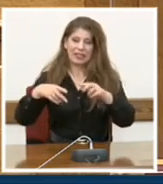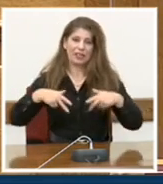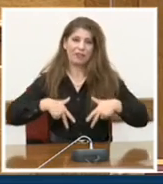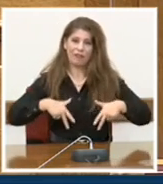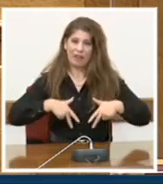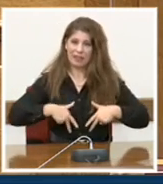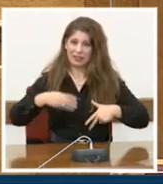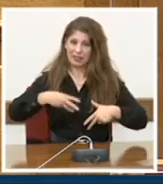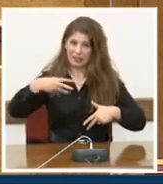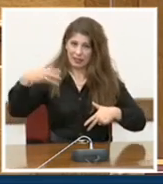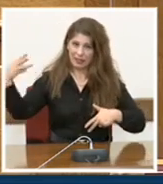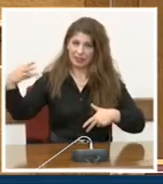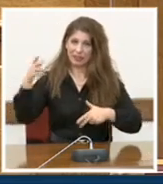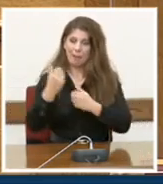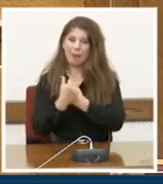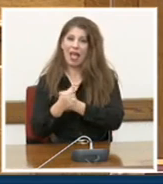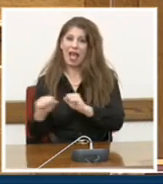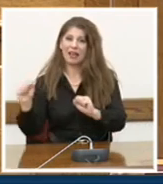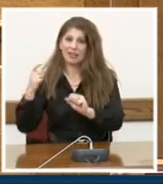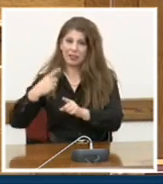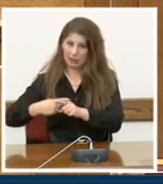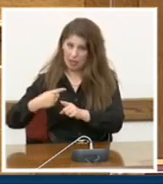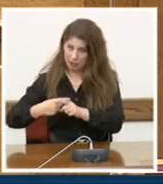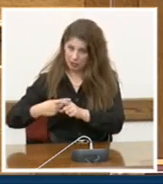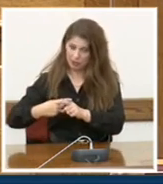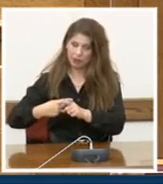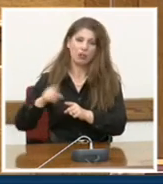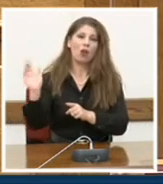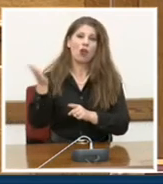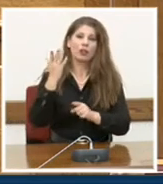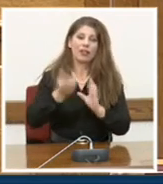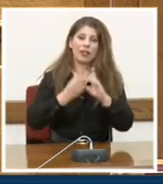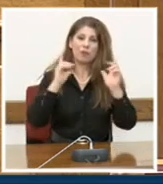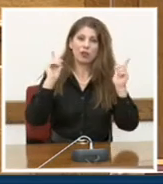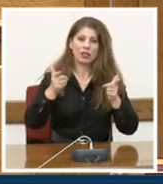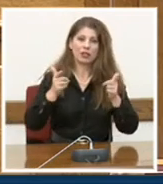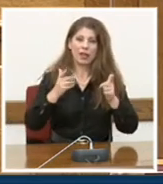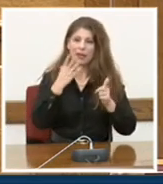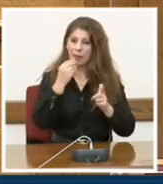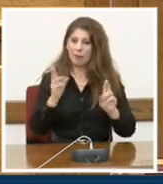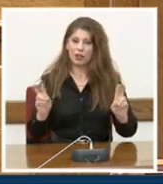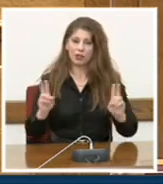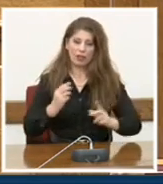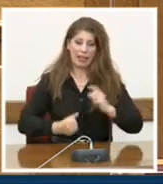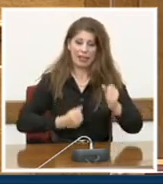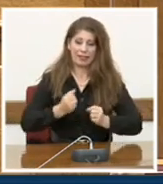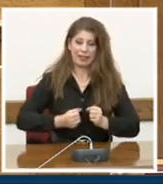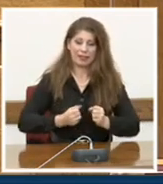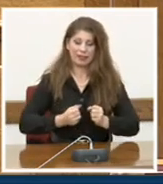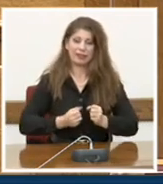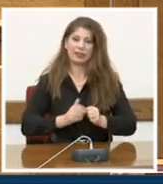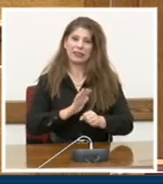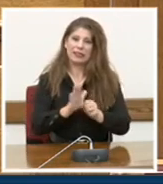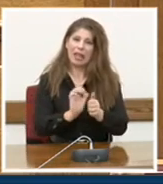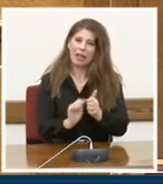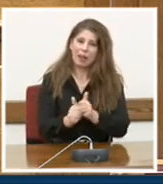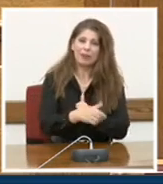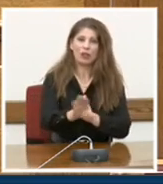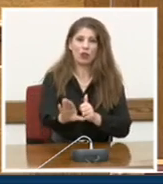του 2015, όταν η Νέα Δημοκρατία και το ΠΑΣΟΚ έσπευσαν να αναπληρώσουν την απώλεια